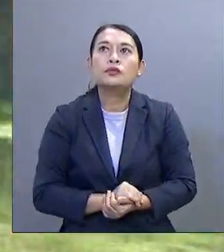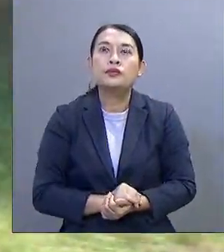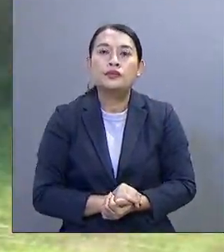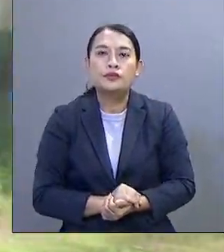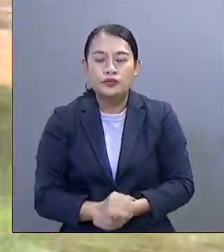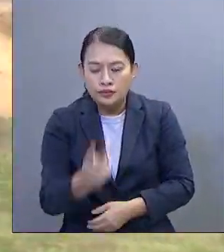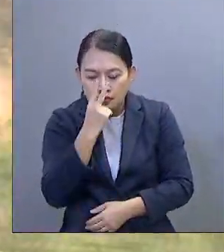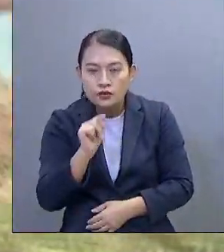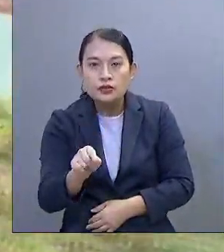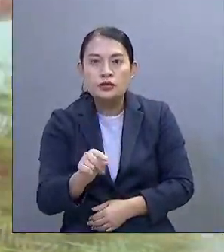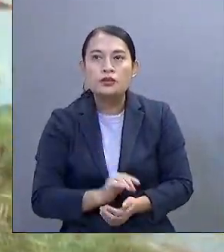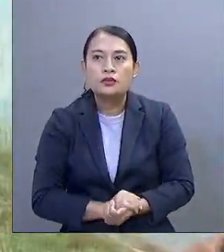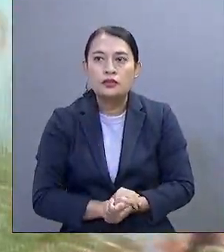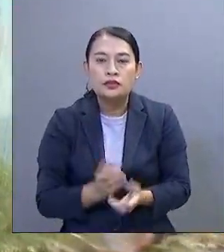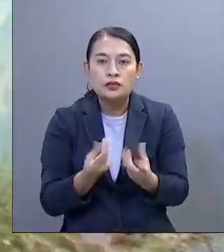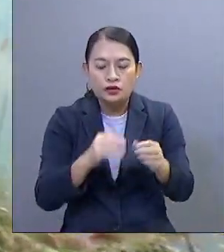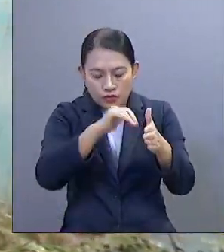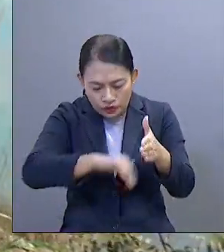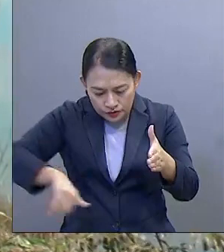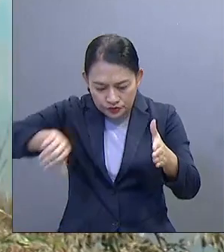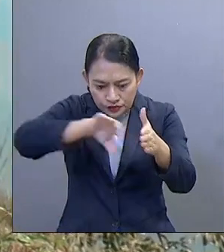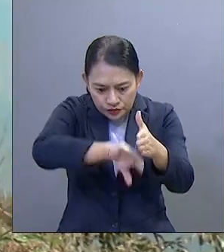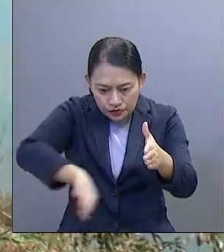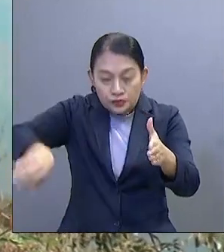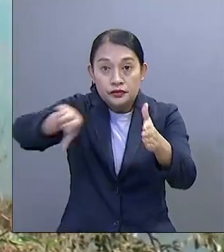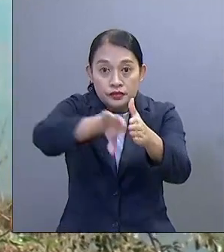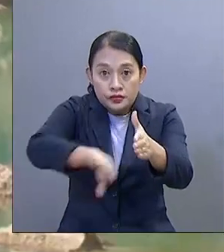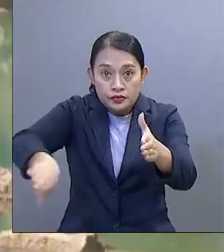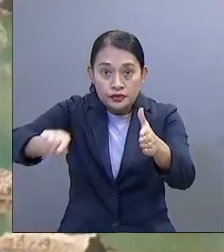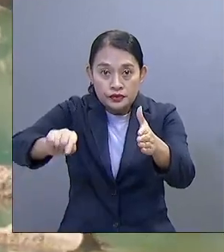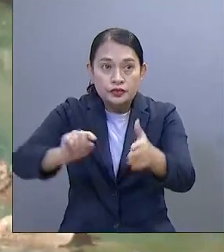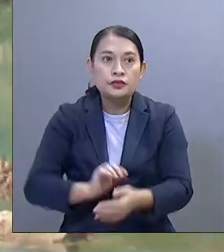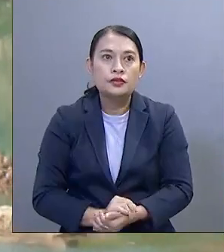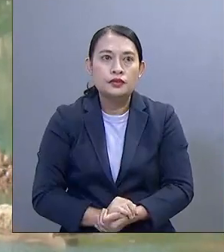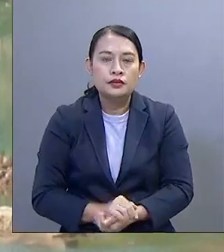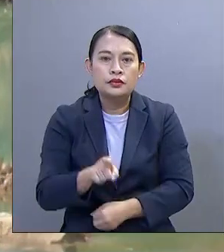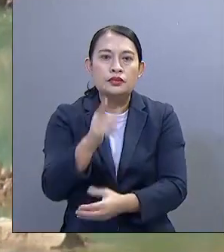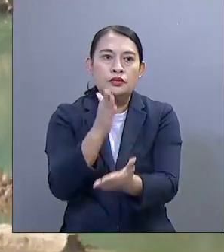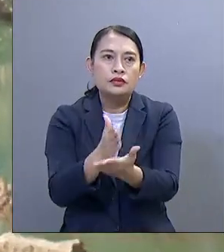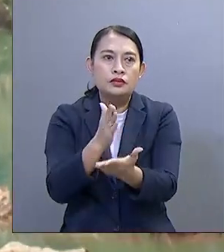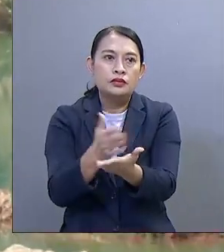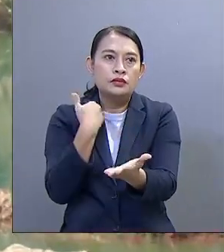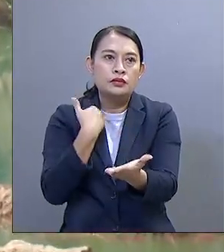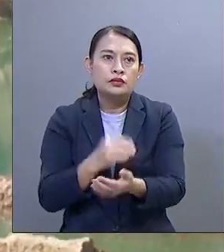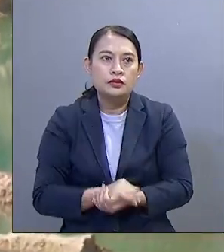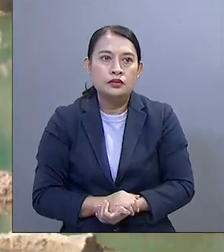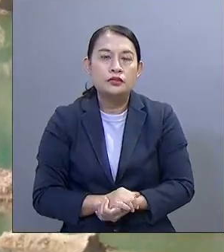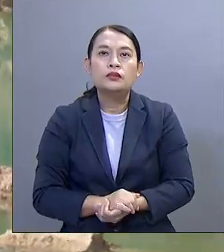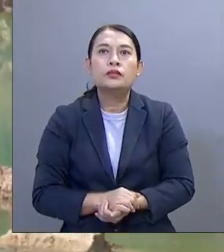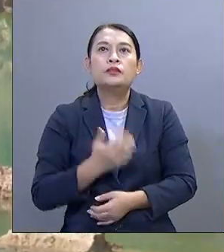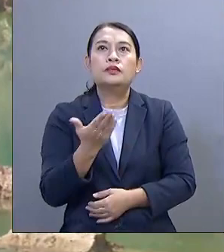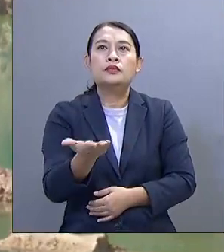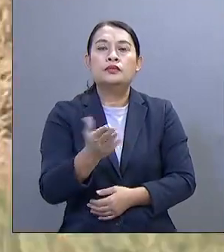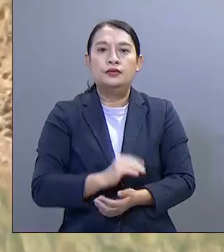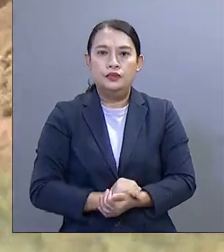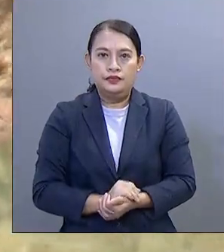นึรคุดินกัน อาจจะต้องรังรับการประกอบกิจการกัความคืบหน้